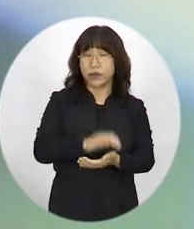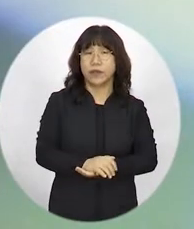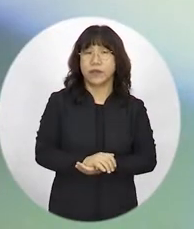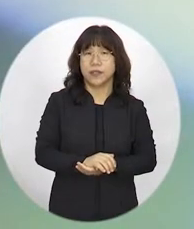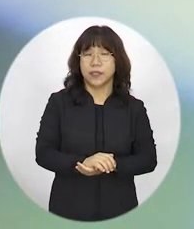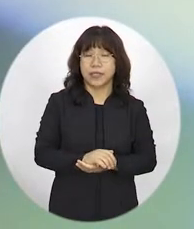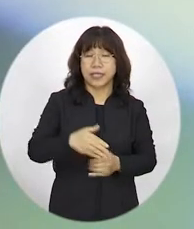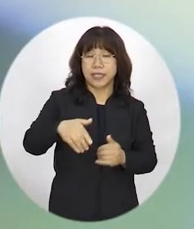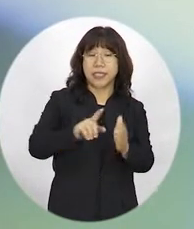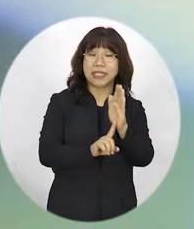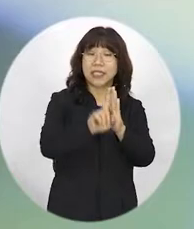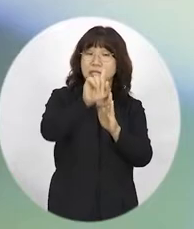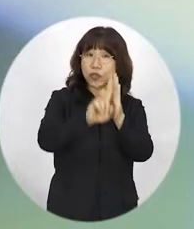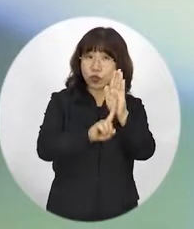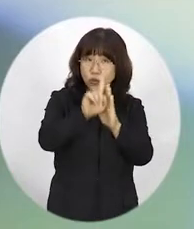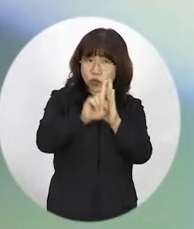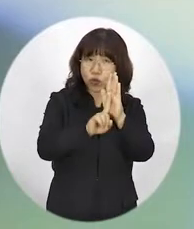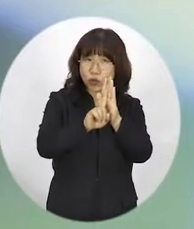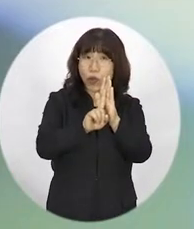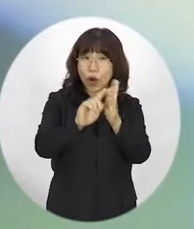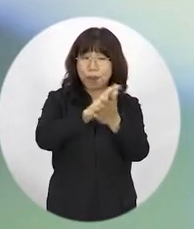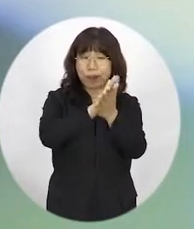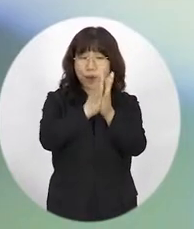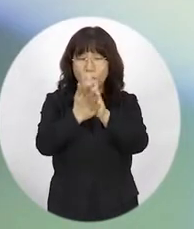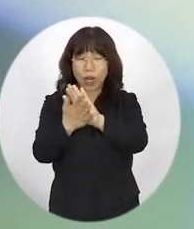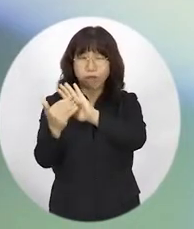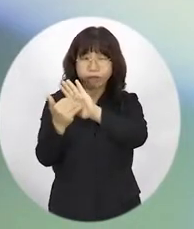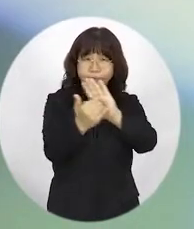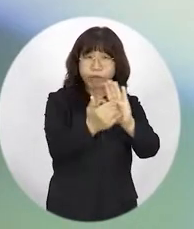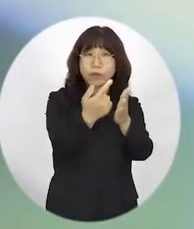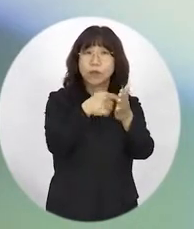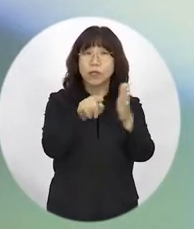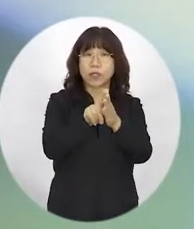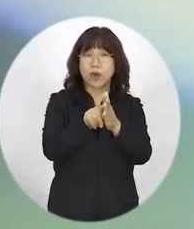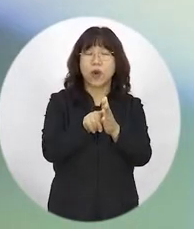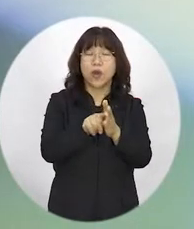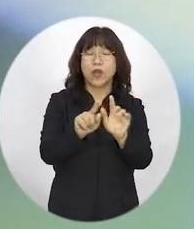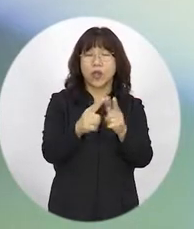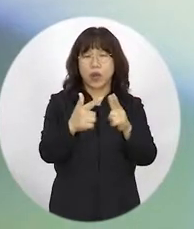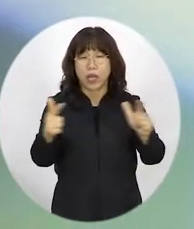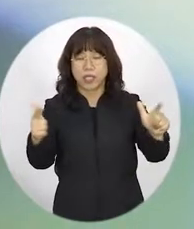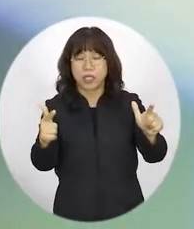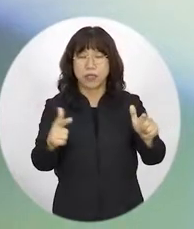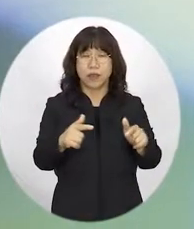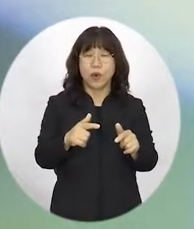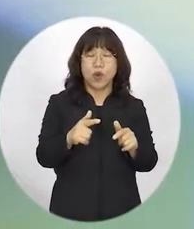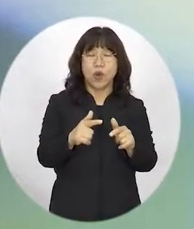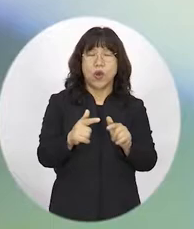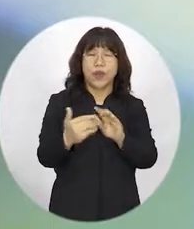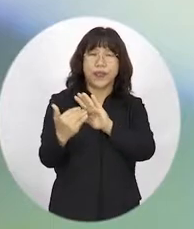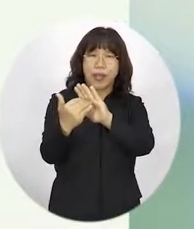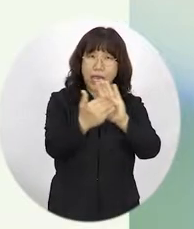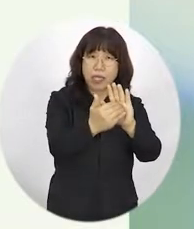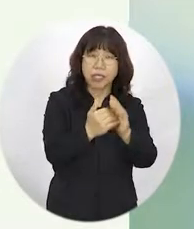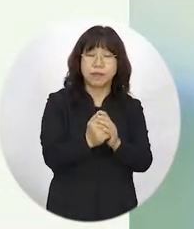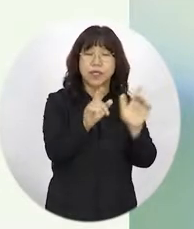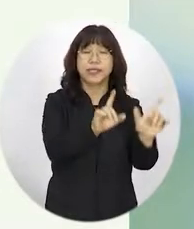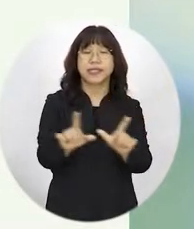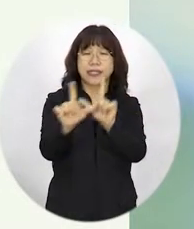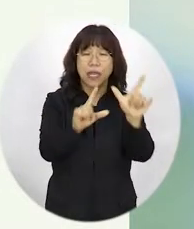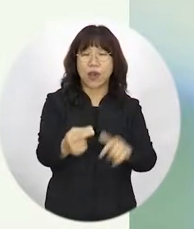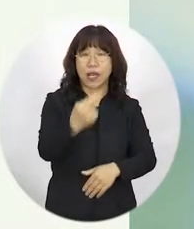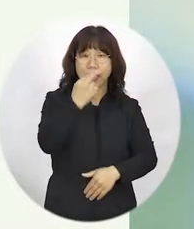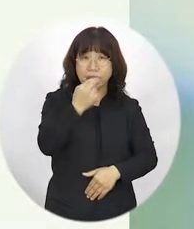기후변화 대응을 위한 실천 의지를 주제로 한 공모전에서는 지구온난화 등 기후변화의 원인과 대응 노력, 생활 속